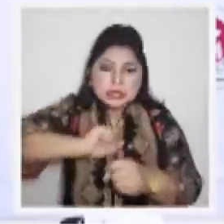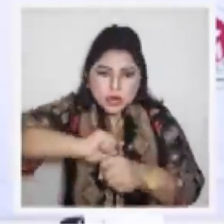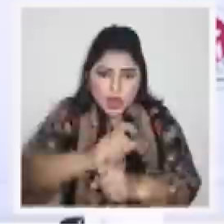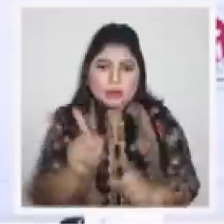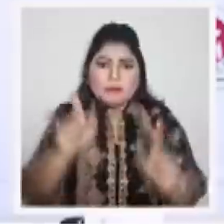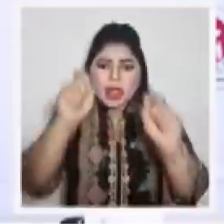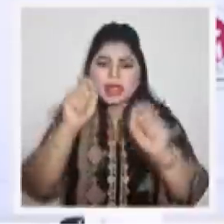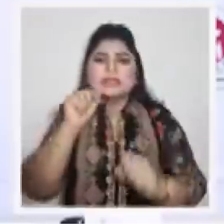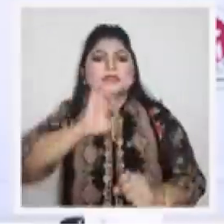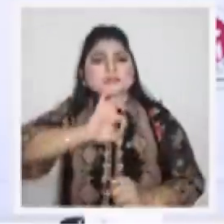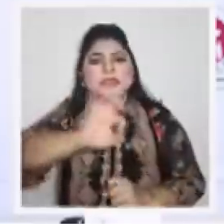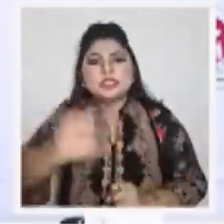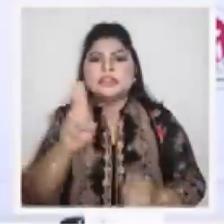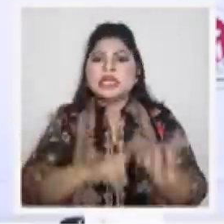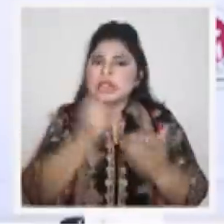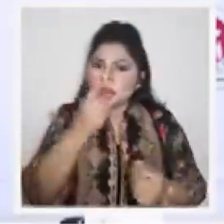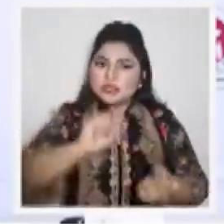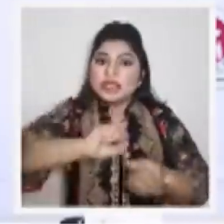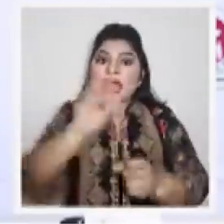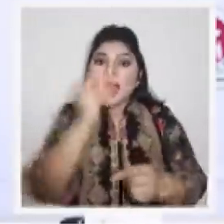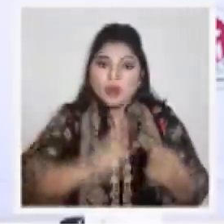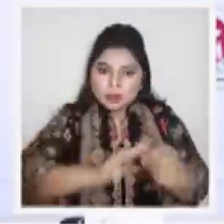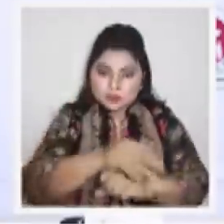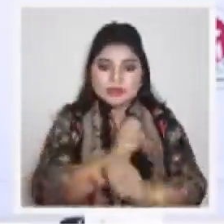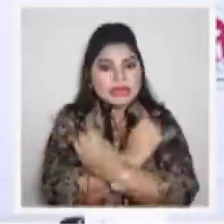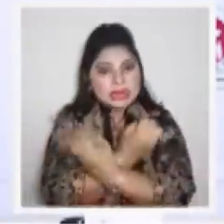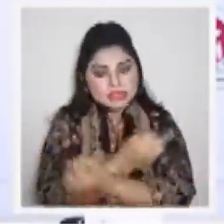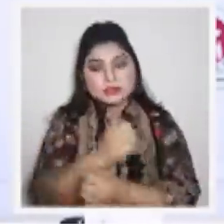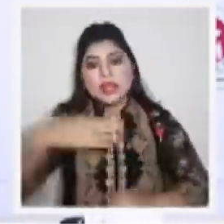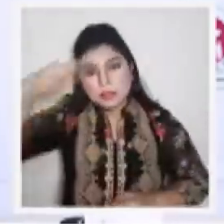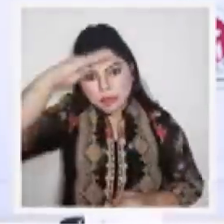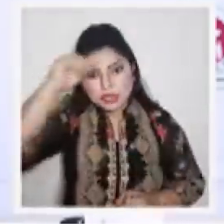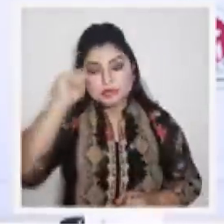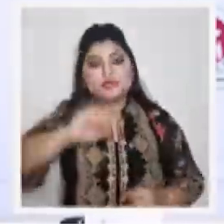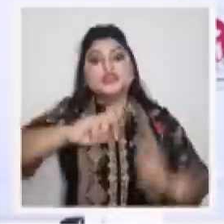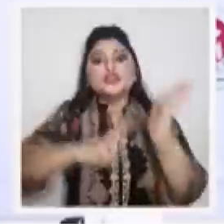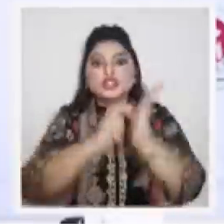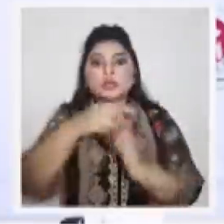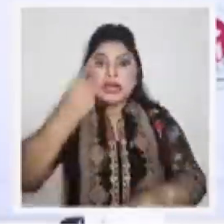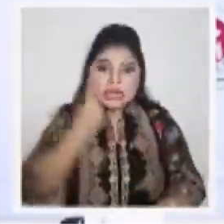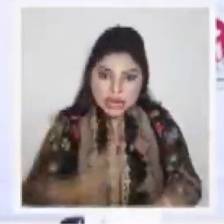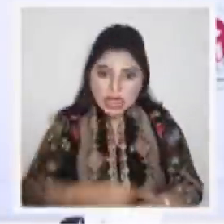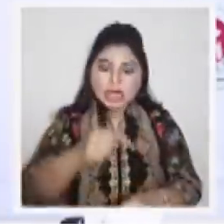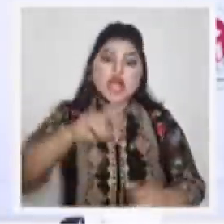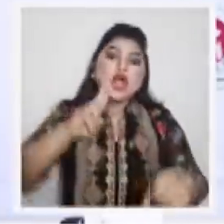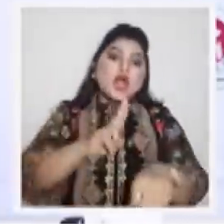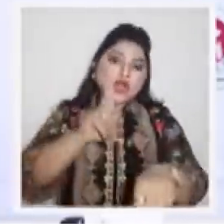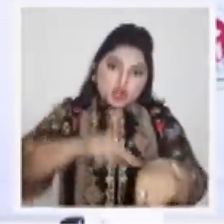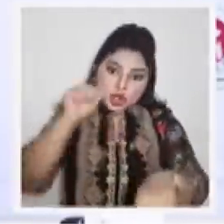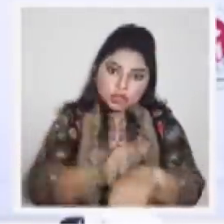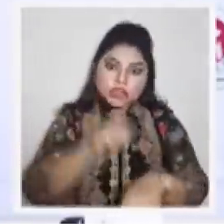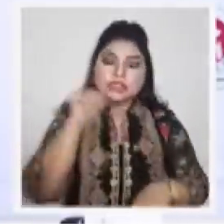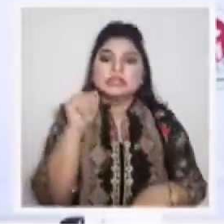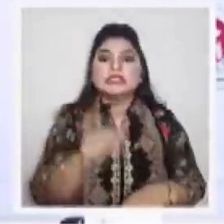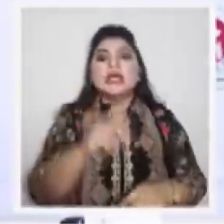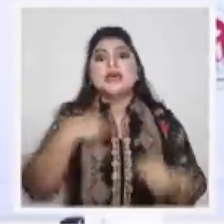14,824.2 10 লক্ষ মানুষের মধ্যে। তারপরে ফরিদপুর, নারায়ণগঞ্জ, মুন্সিগঞ্জ, গোপালগঞ্জ, গাজীপুর,